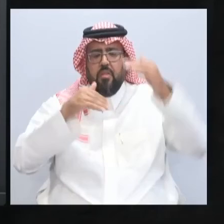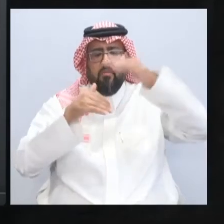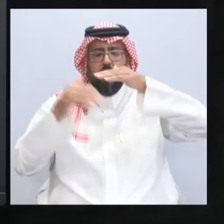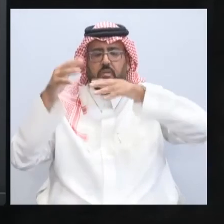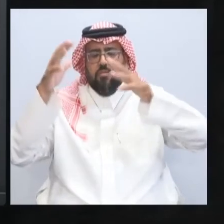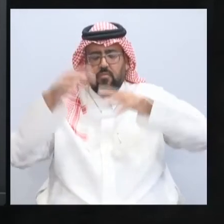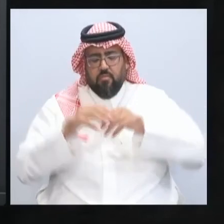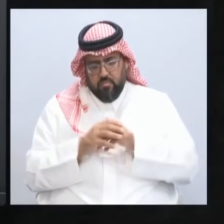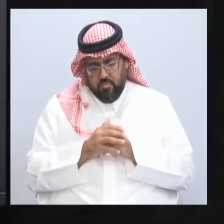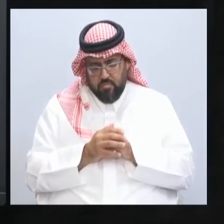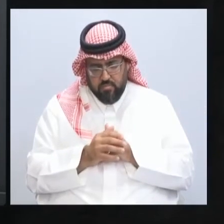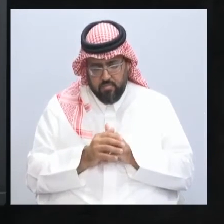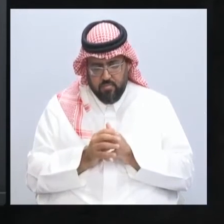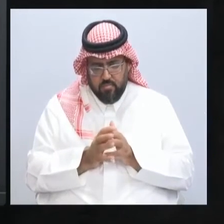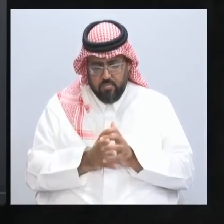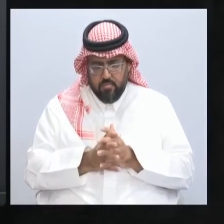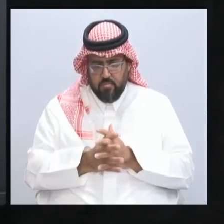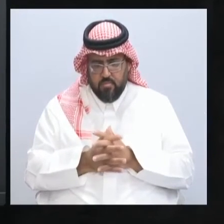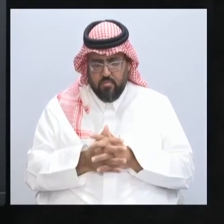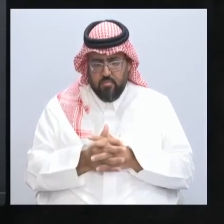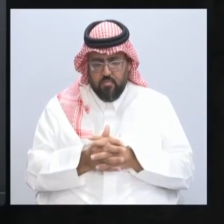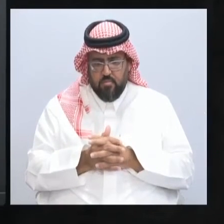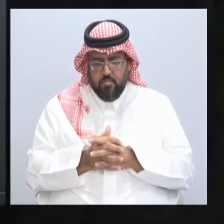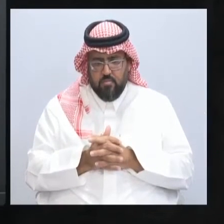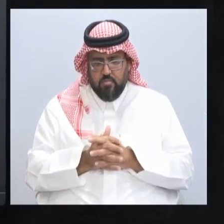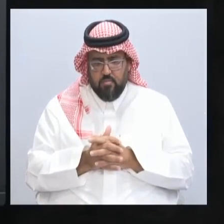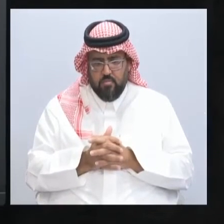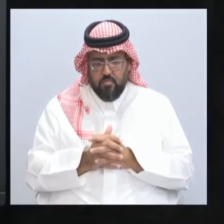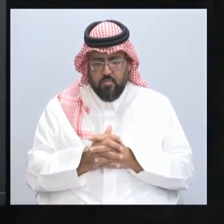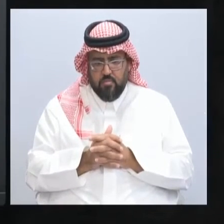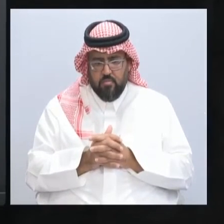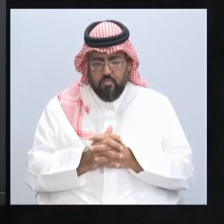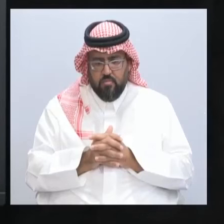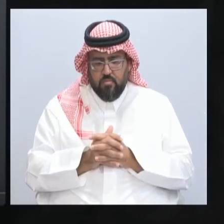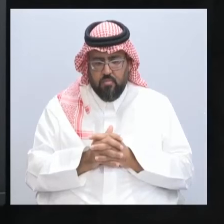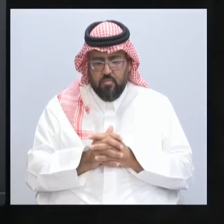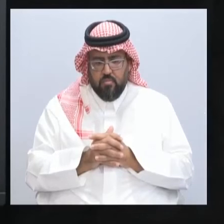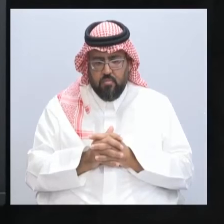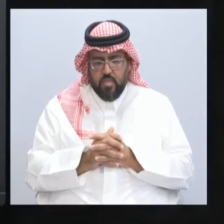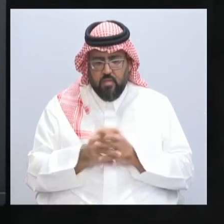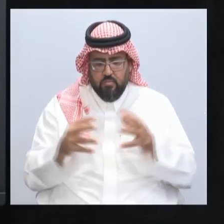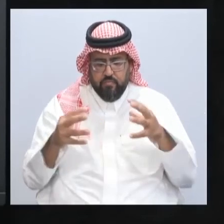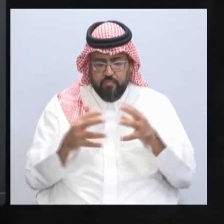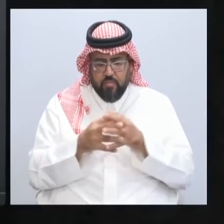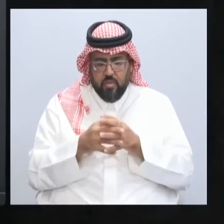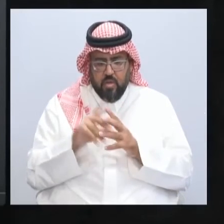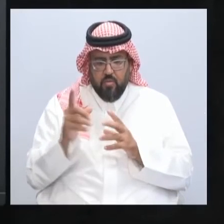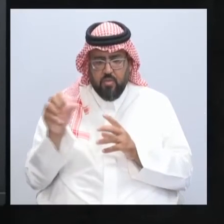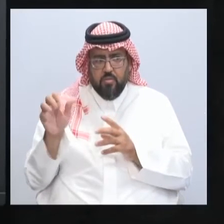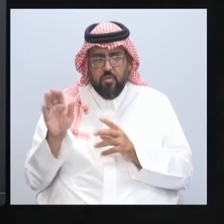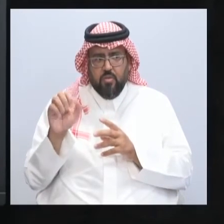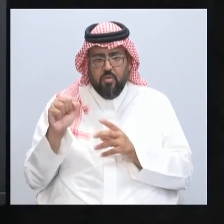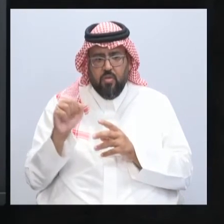على مدى السنوات صخور طبقيه ذات مسام تكونت من التحام رواسب